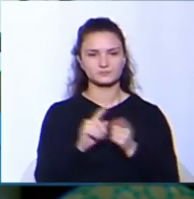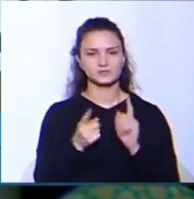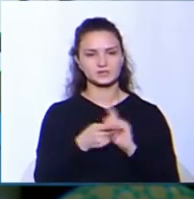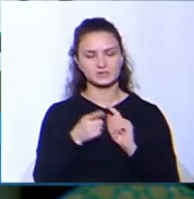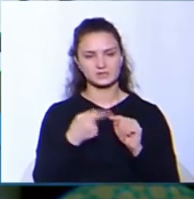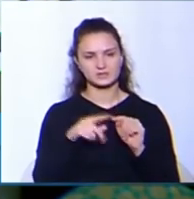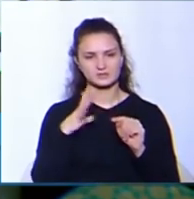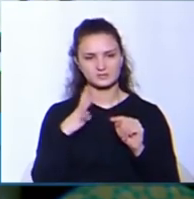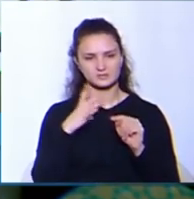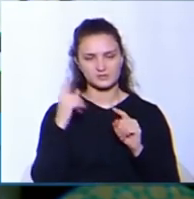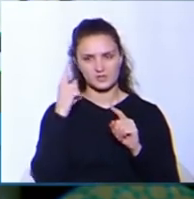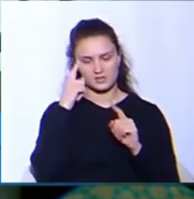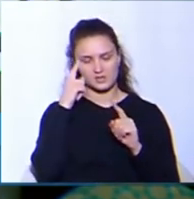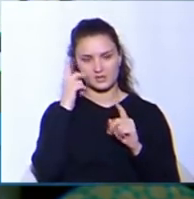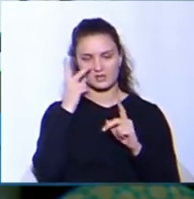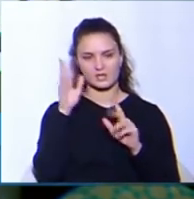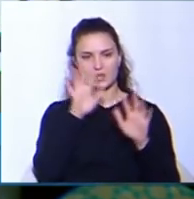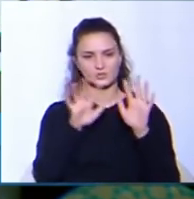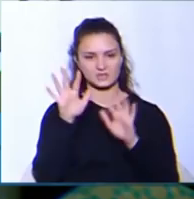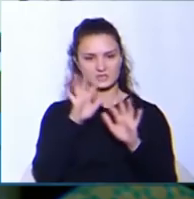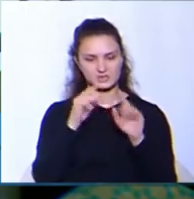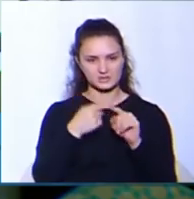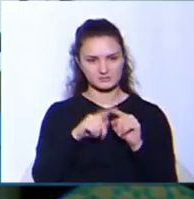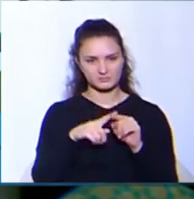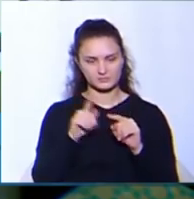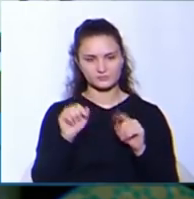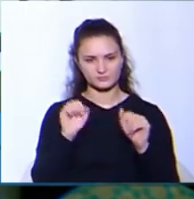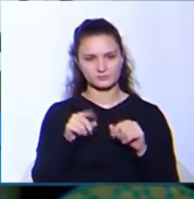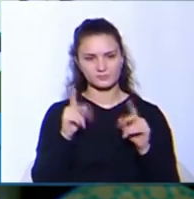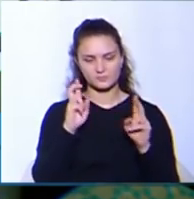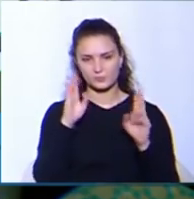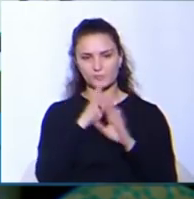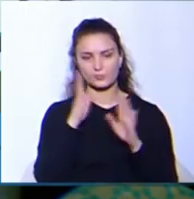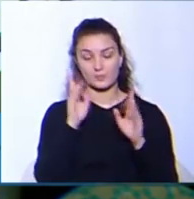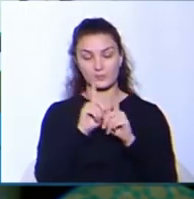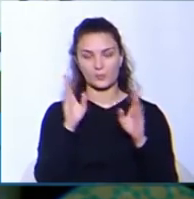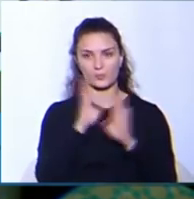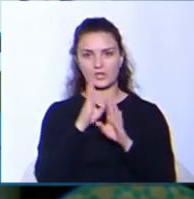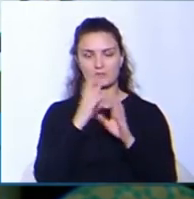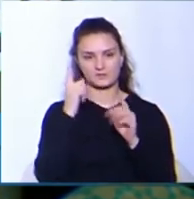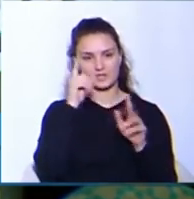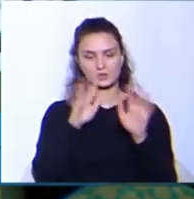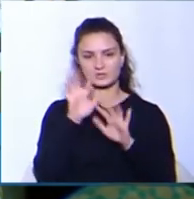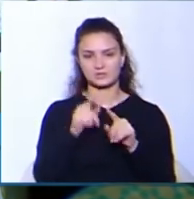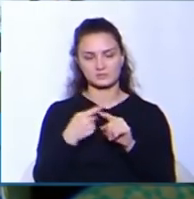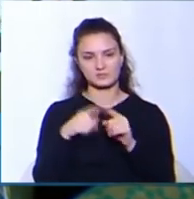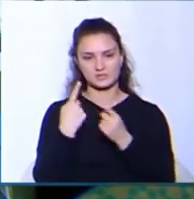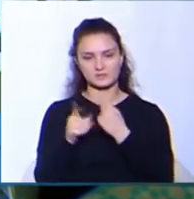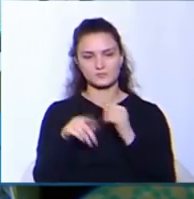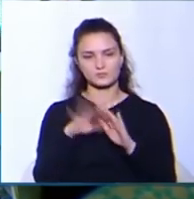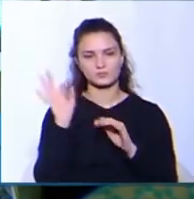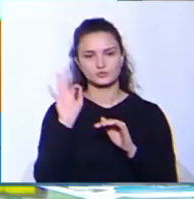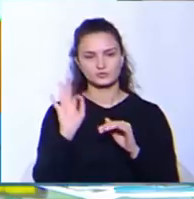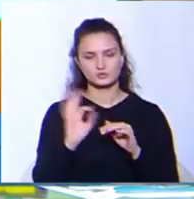იყოს ჰალუცინოგენური ტიპის ნივთიერებები, რომლებიც ბუნებრივი ჰალუცინოგენებისგან განსხვავებით, არა, უფრო